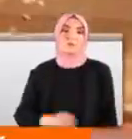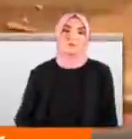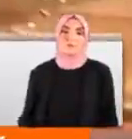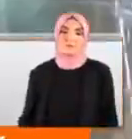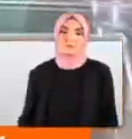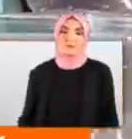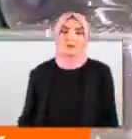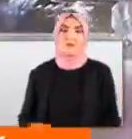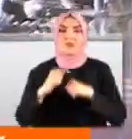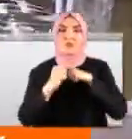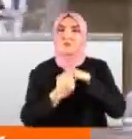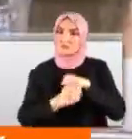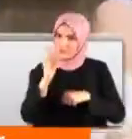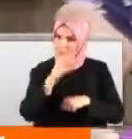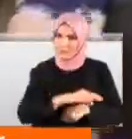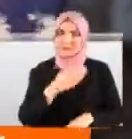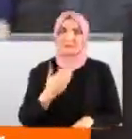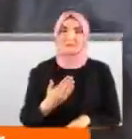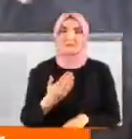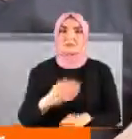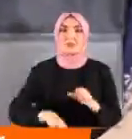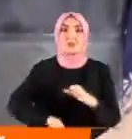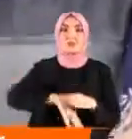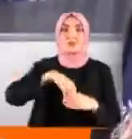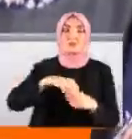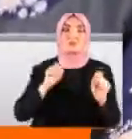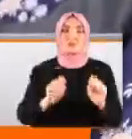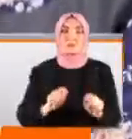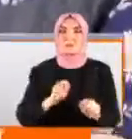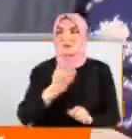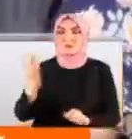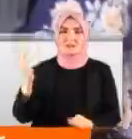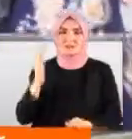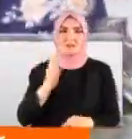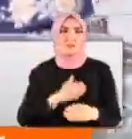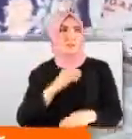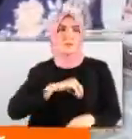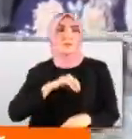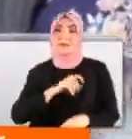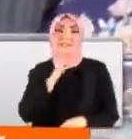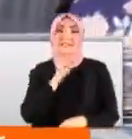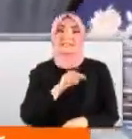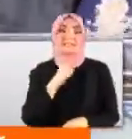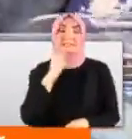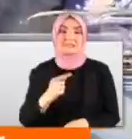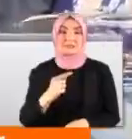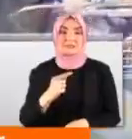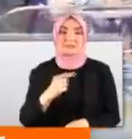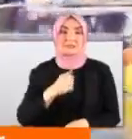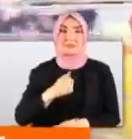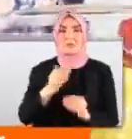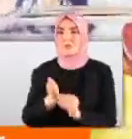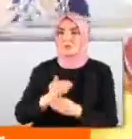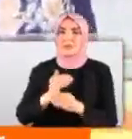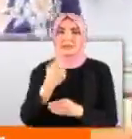nohutumuzu attık. Turşu kurarken doğru bildiğimiz yanlışlardan biri de bu. Normalde biz işte bu kovanozların kutuların içine tek tek doğradıklarımızı atarız